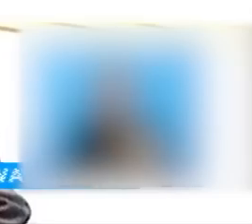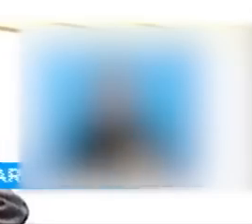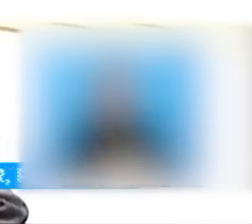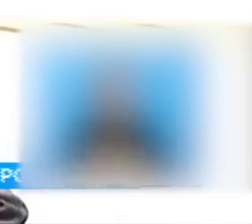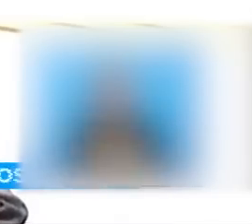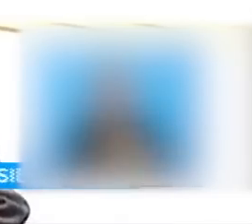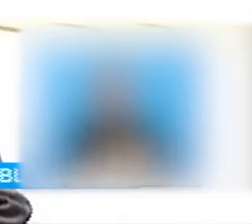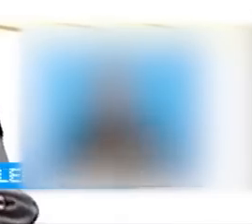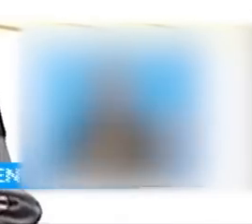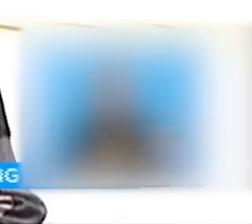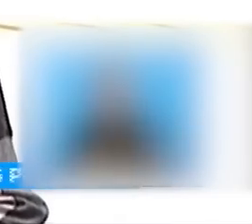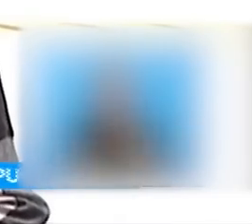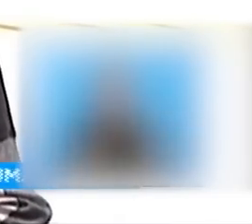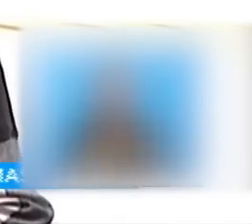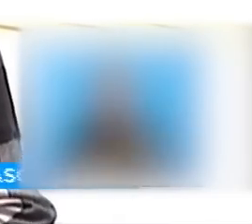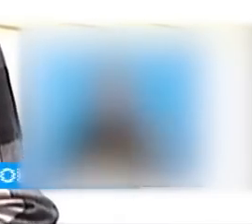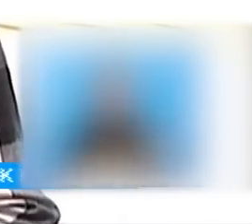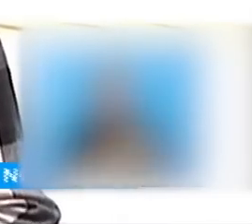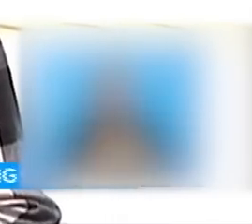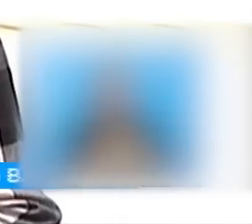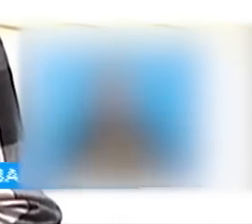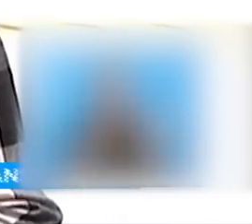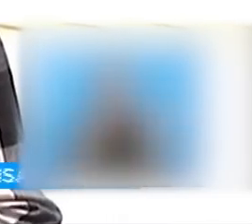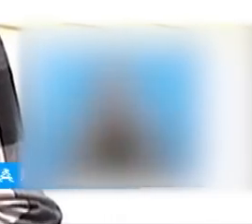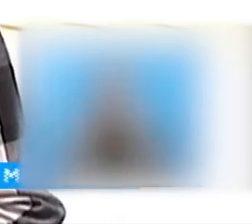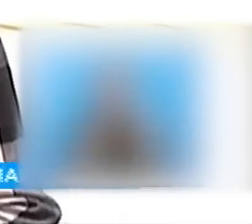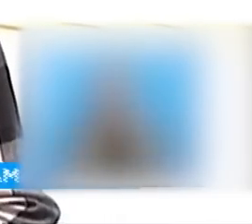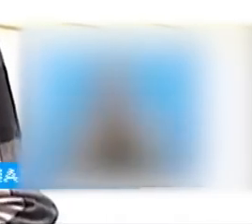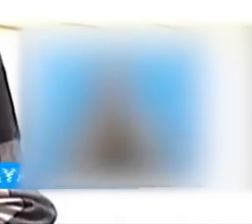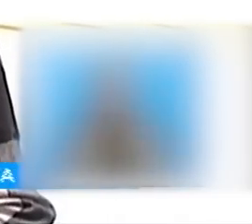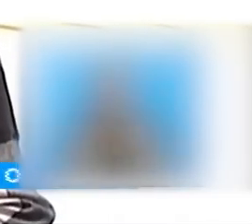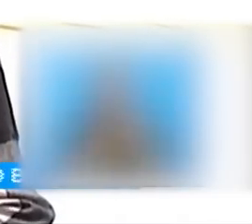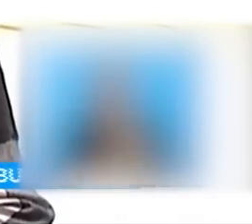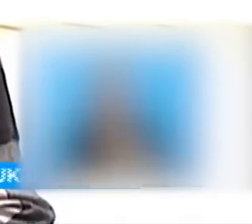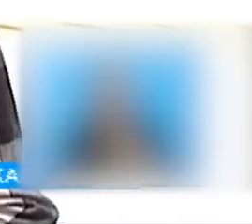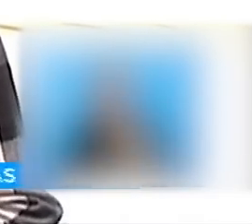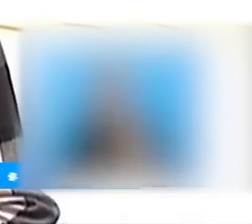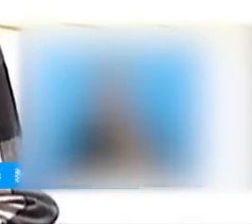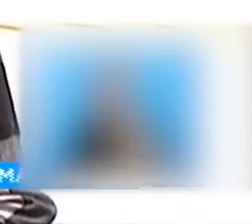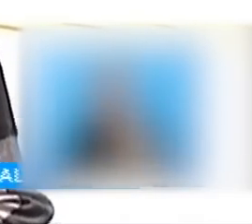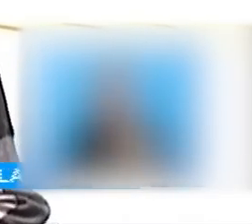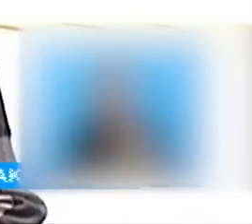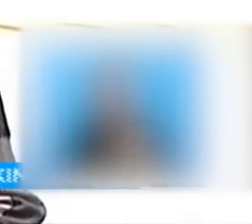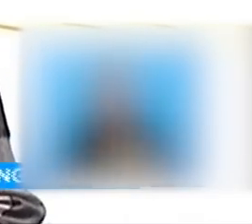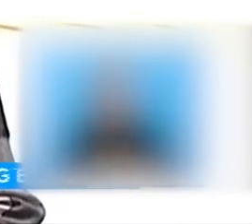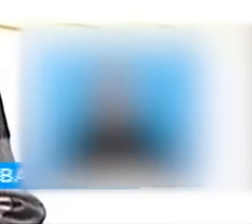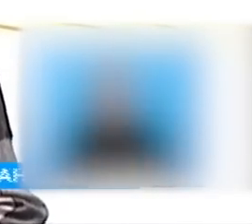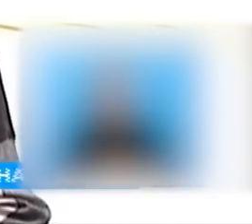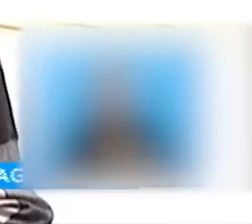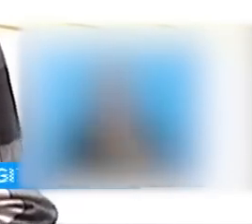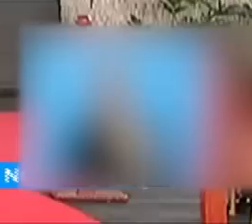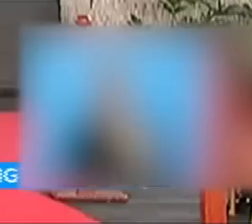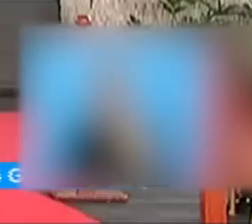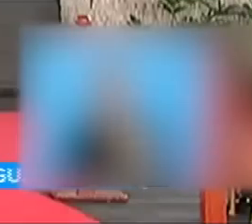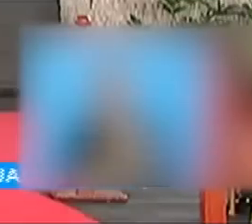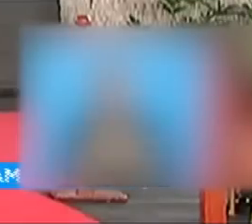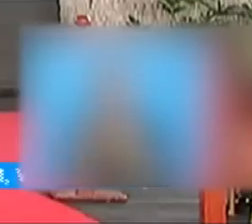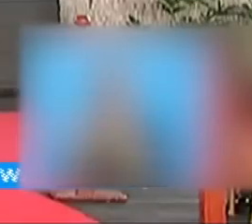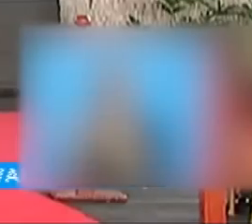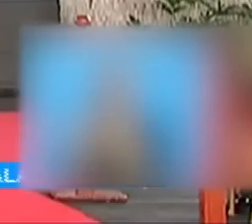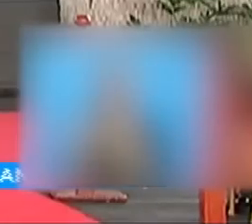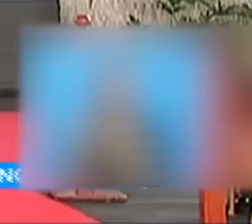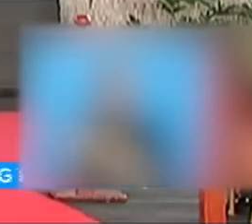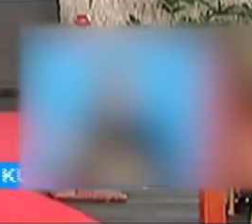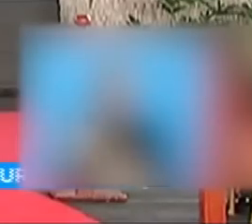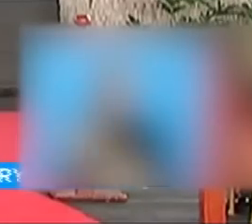nilang pinaghahandaan itong inaasahang super typhoon na bagyong Mawar. Ang sabi niya, ang instruction daw niya